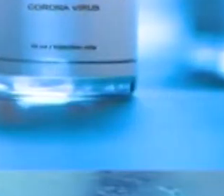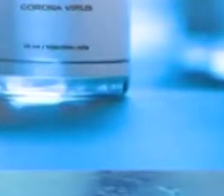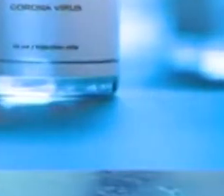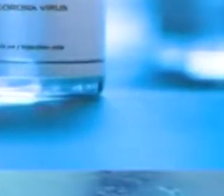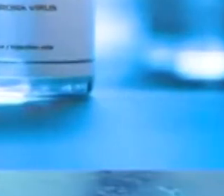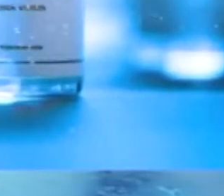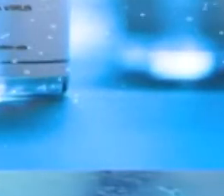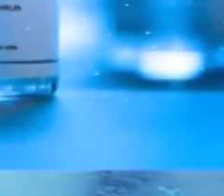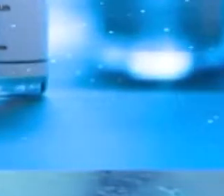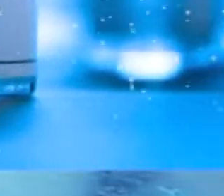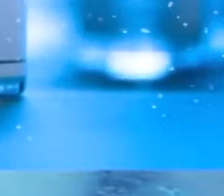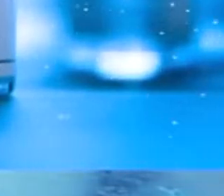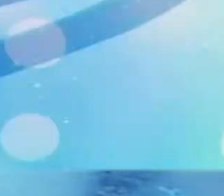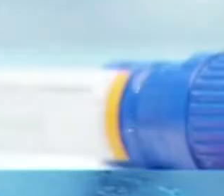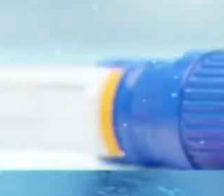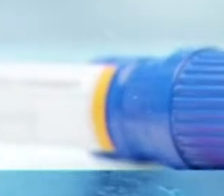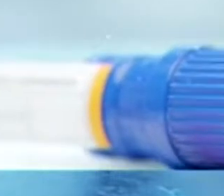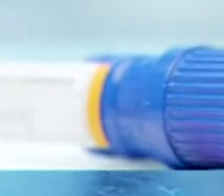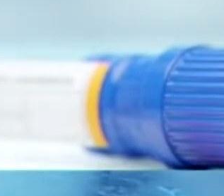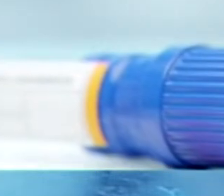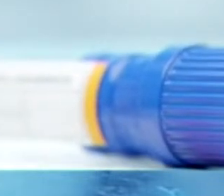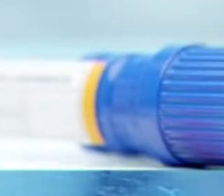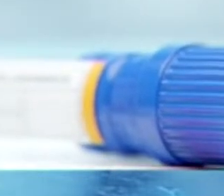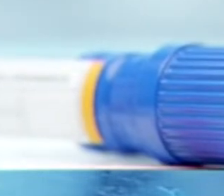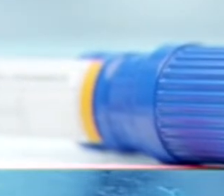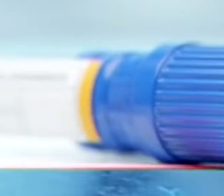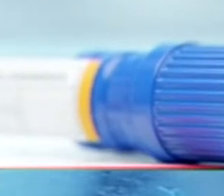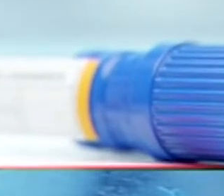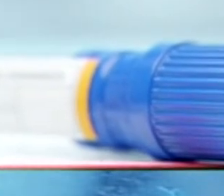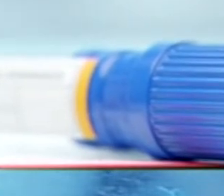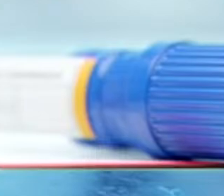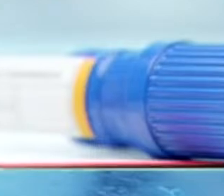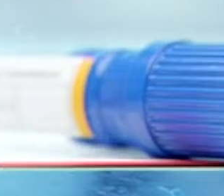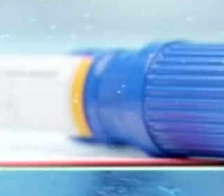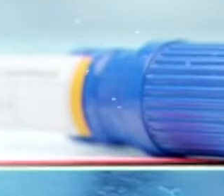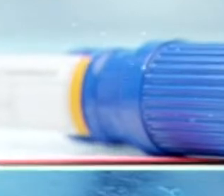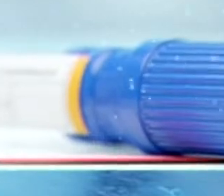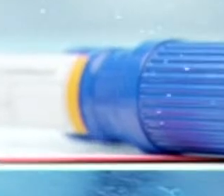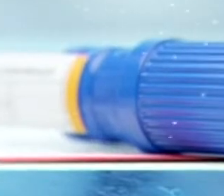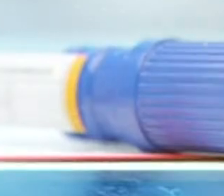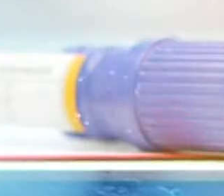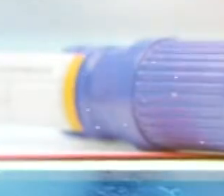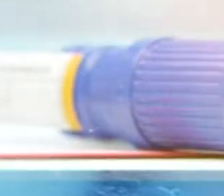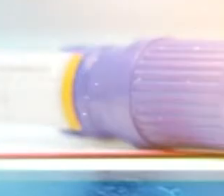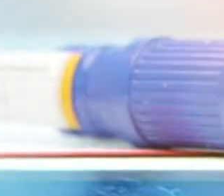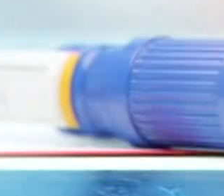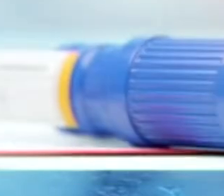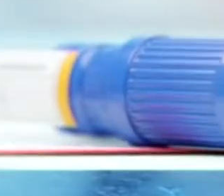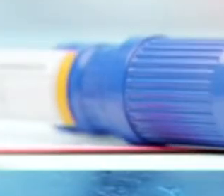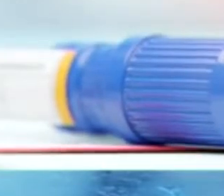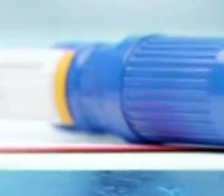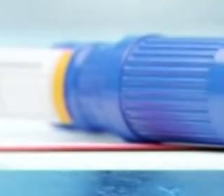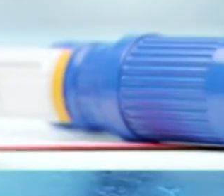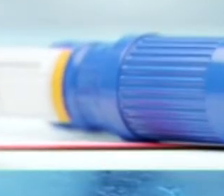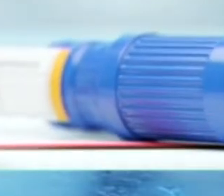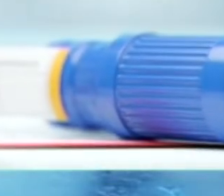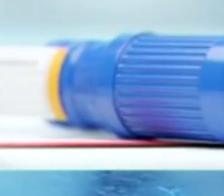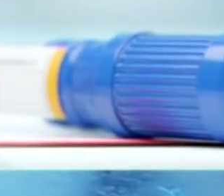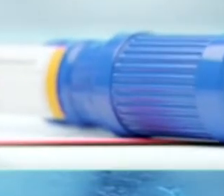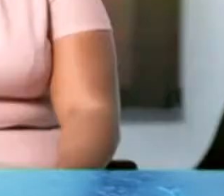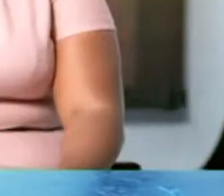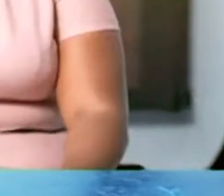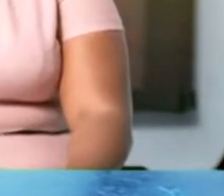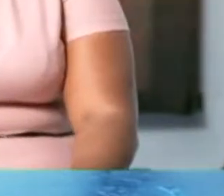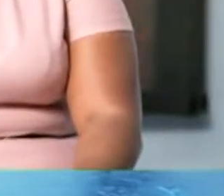being done to resolve the vaccine shortage? And how safe is it to take two different types of vaccines to boost immunity against